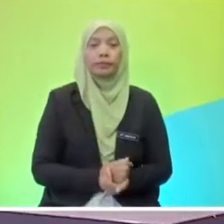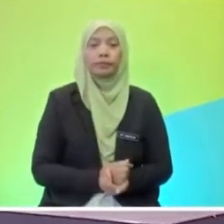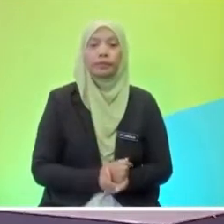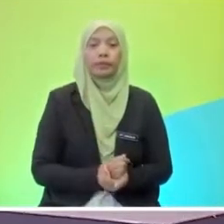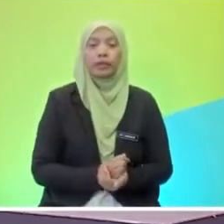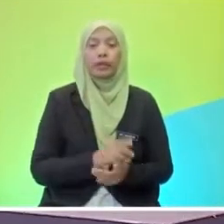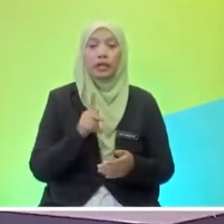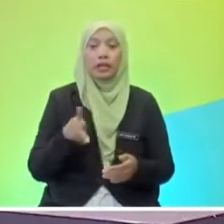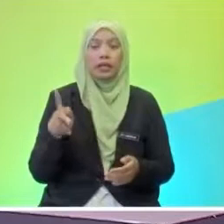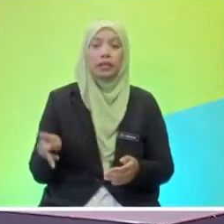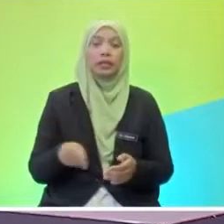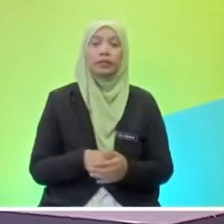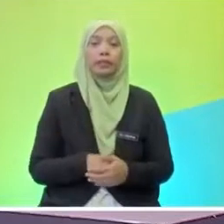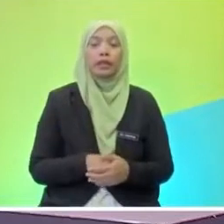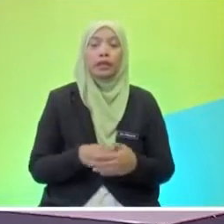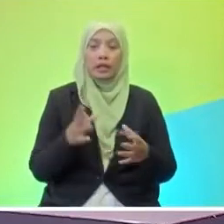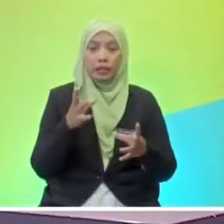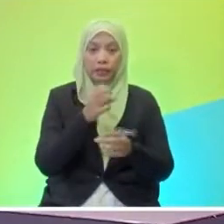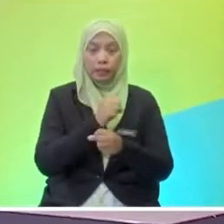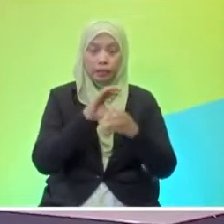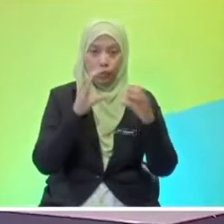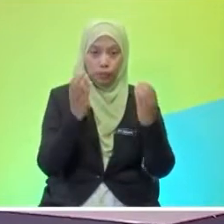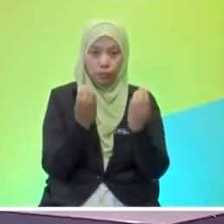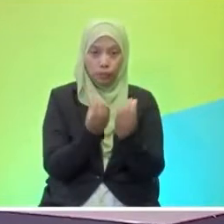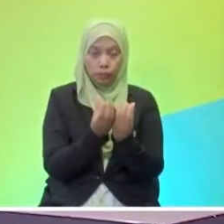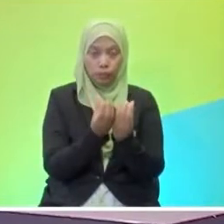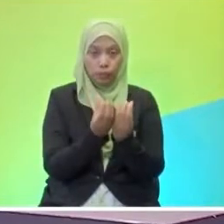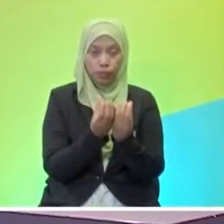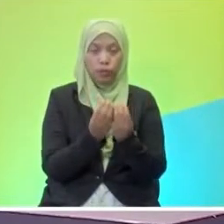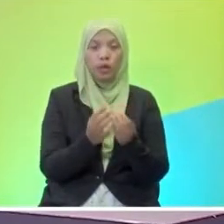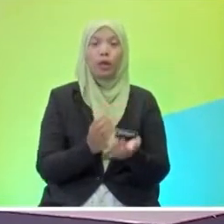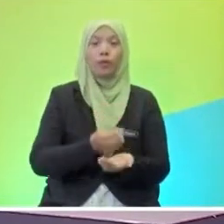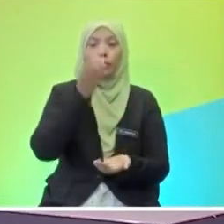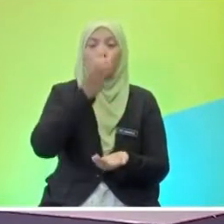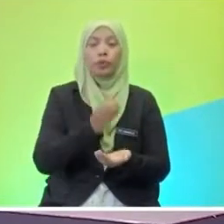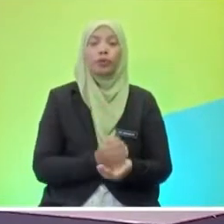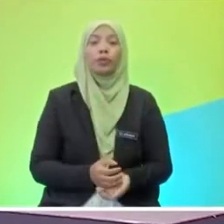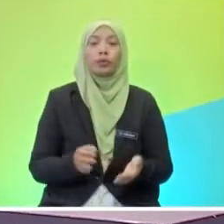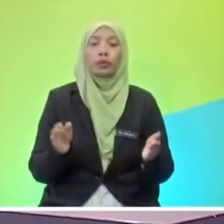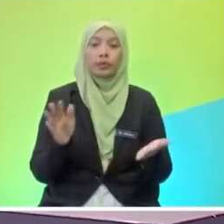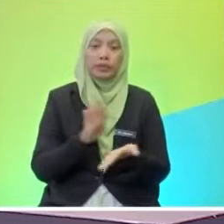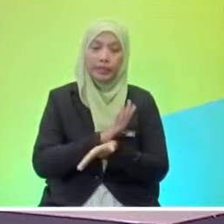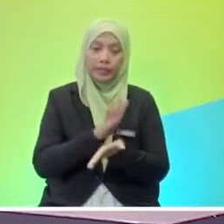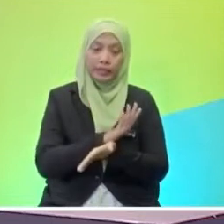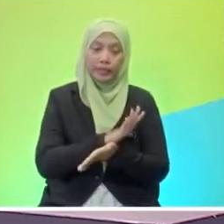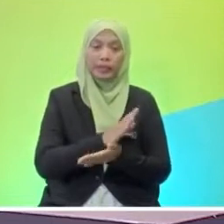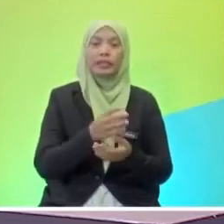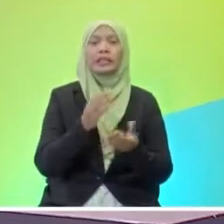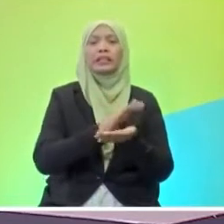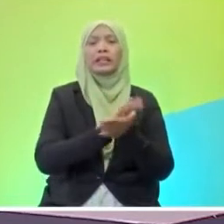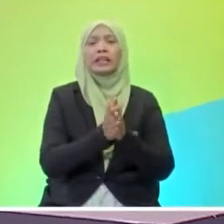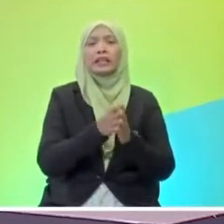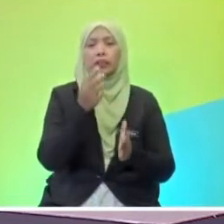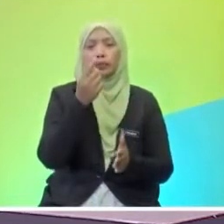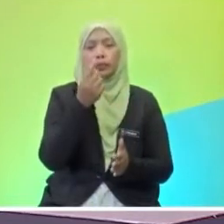kumputin botol kertas itu semua boleh jadi duit tuh ekonomi Oke